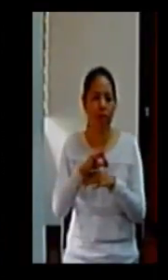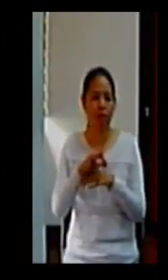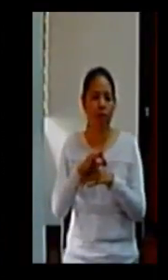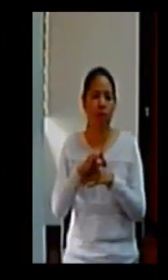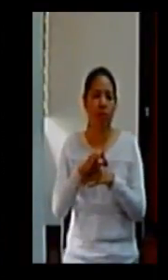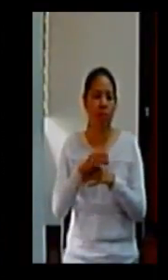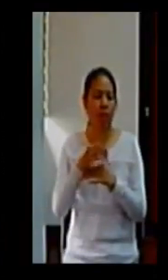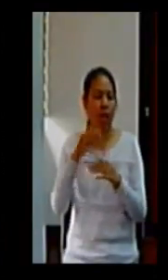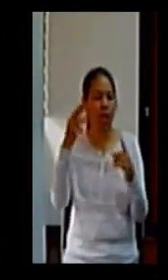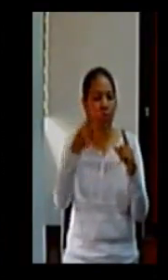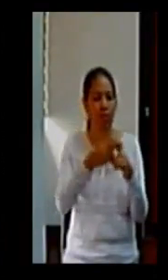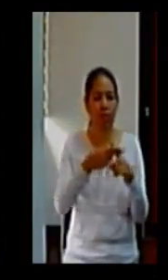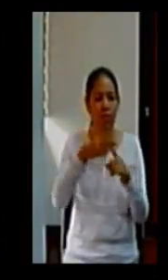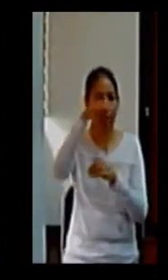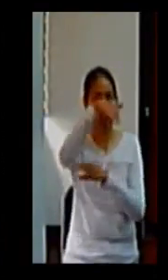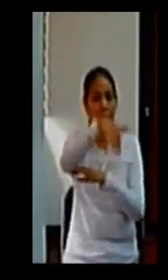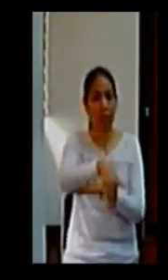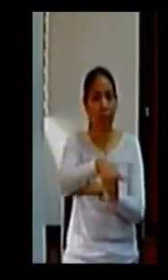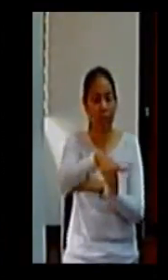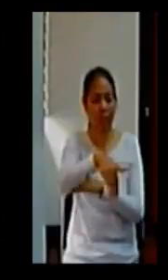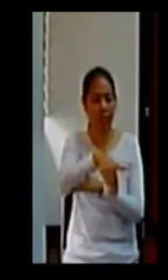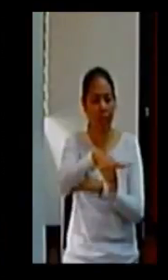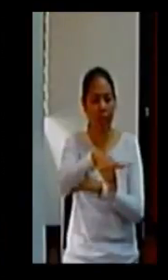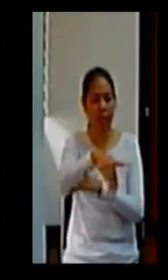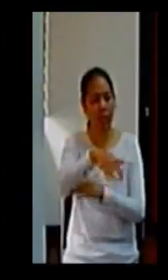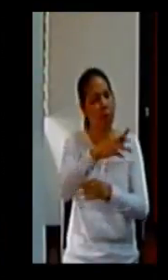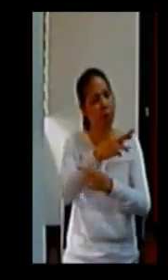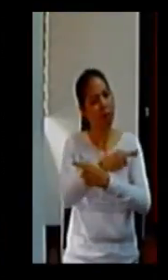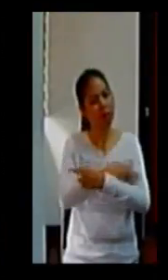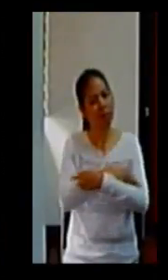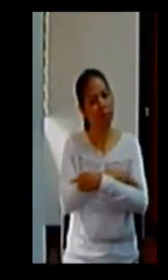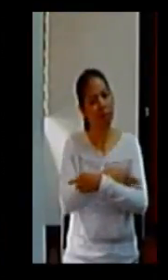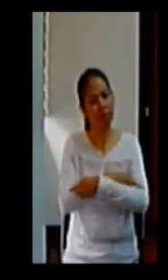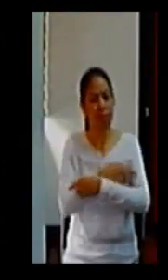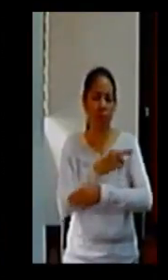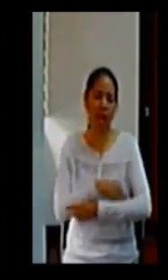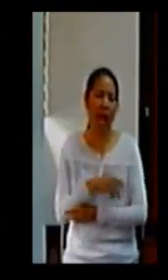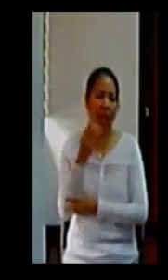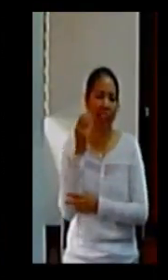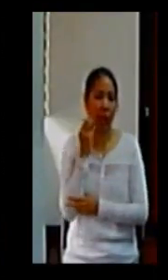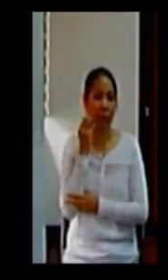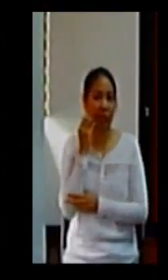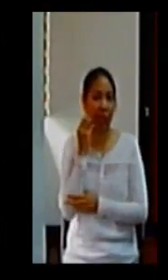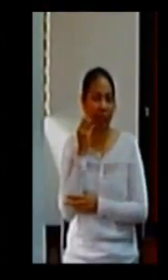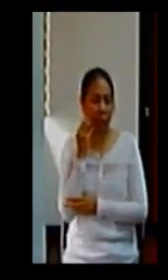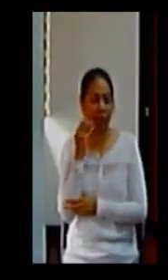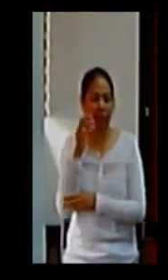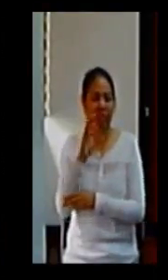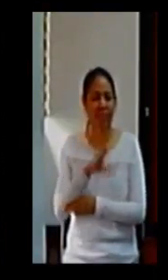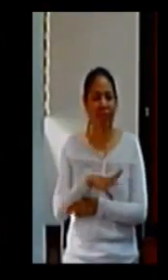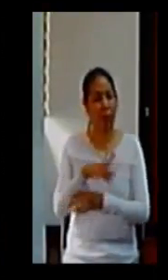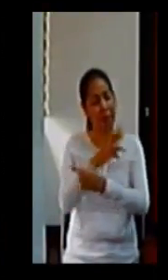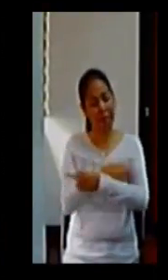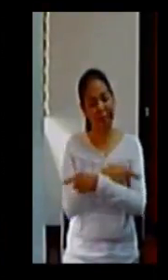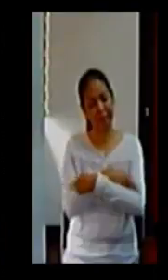gabi. Yung pahinga lang namin is magnanganga kami ng mama o magpapahinga.